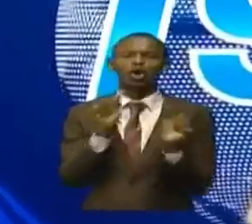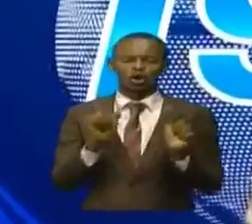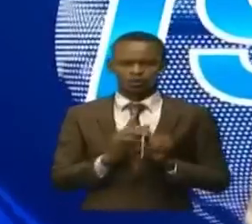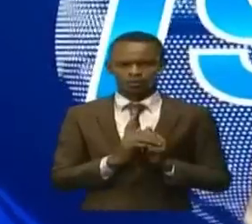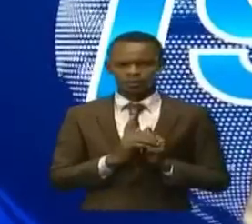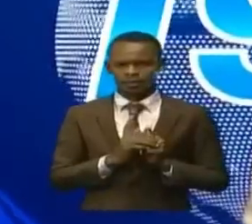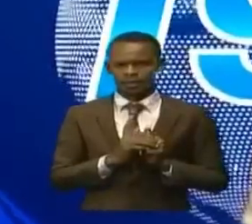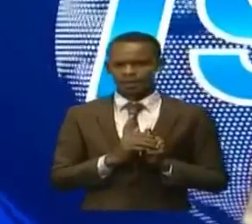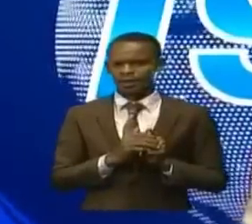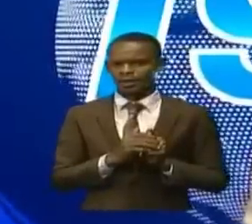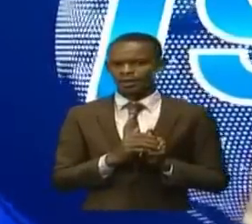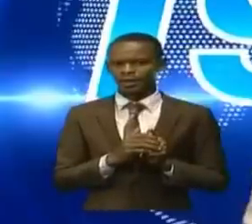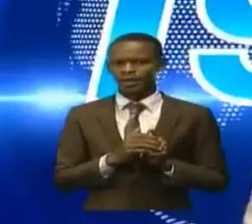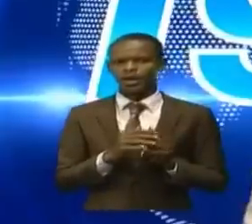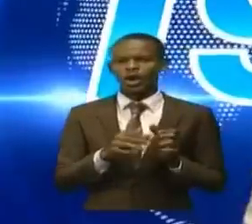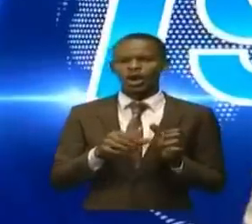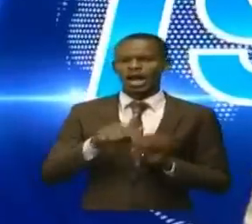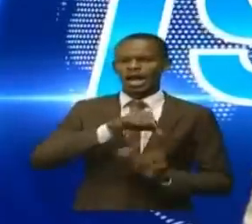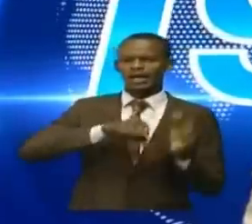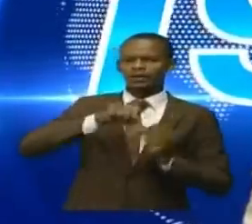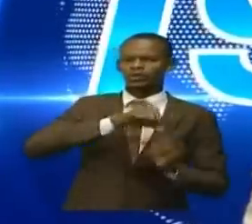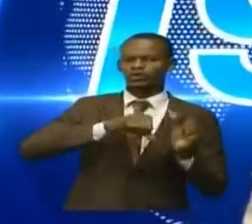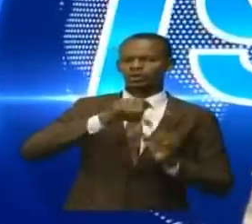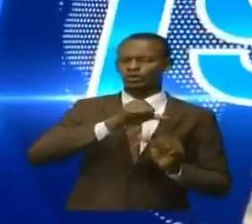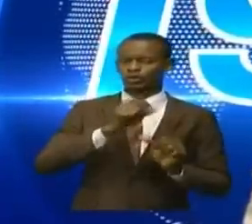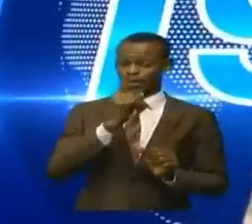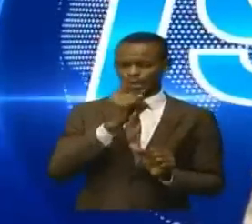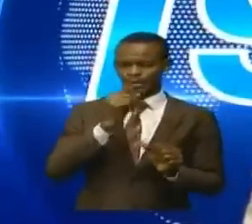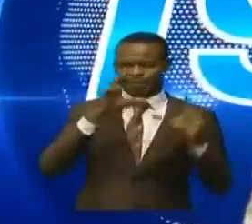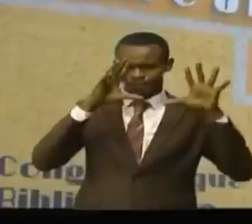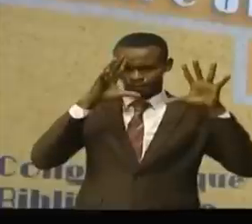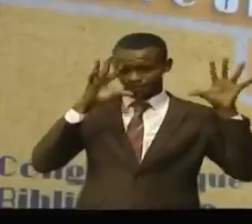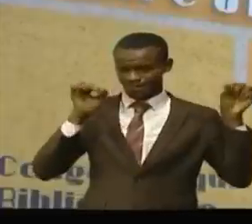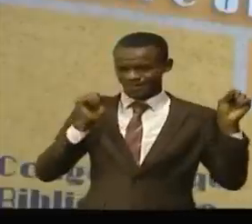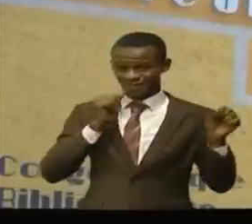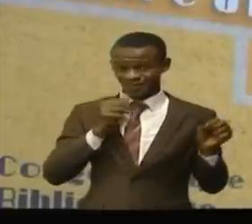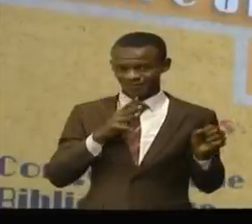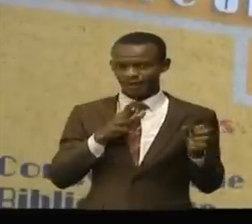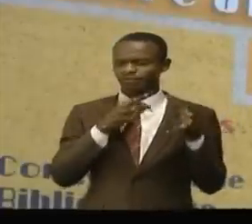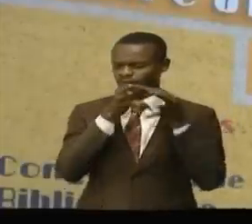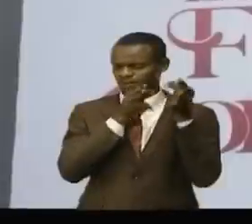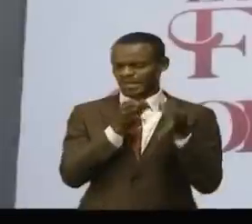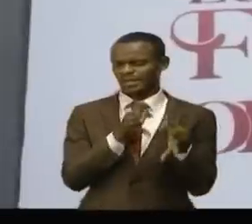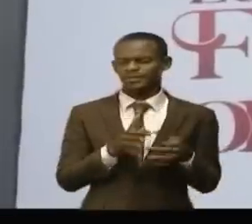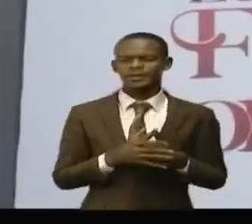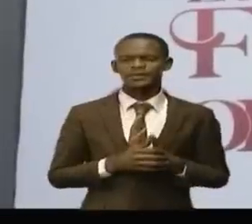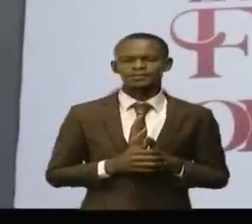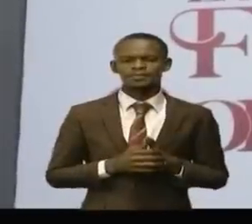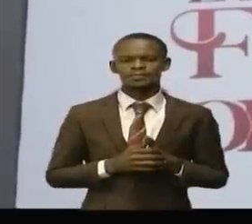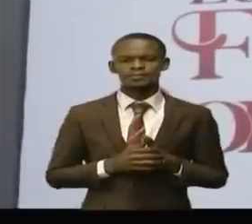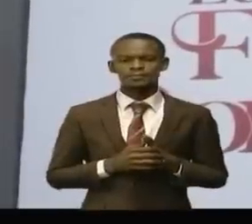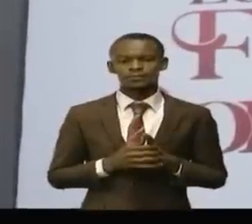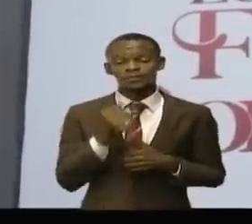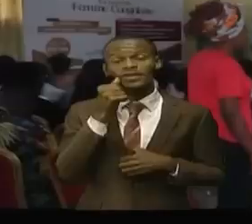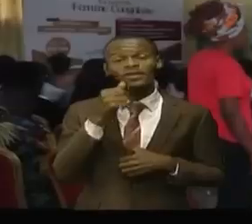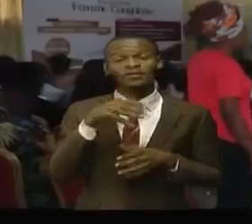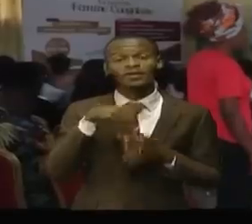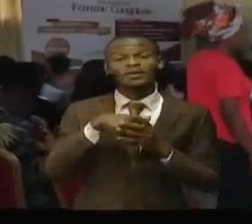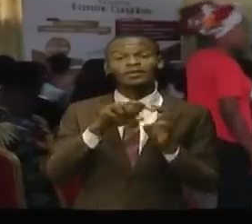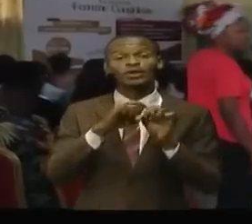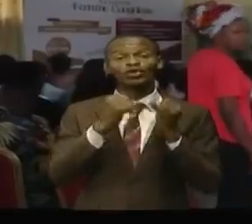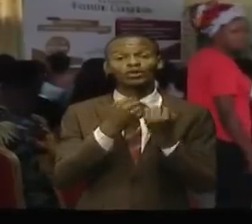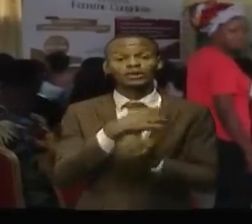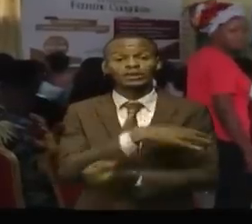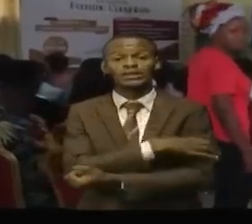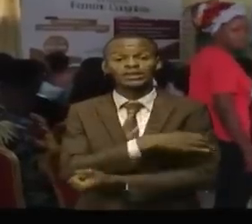la structure Mouvement républicain Notre Avenir. Regardez. Ce fonds de la société civile du mouvement républicain